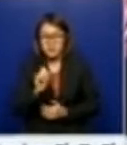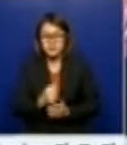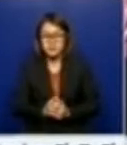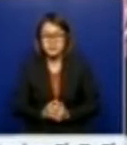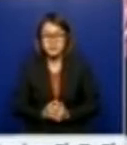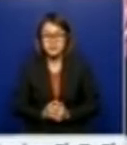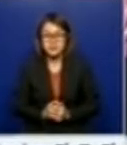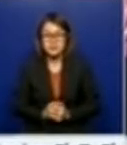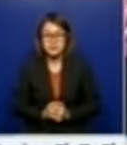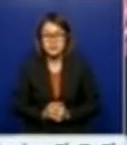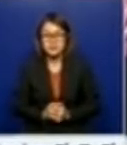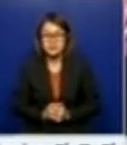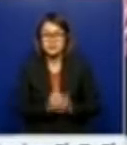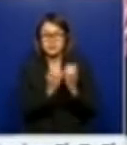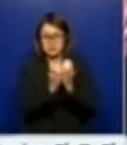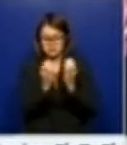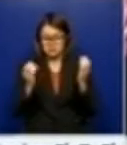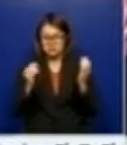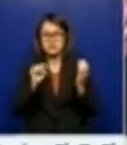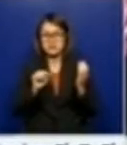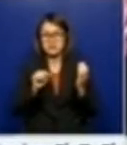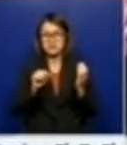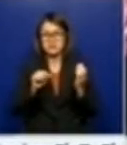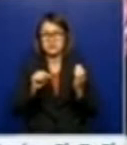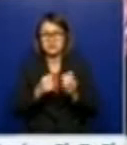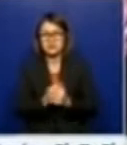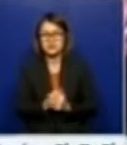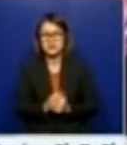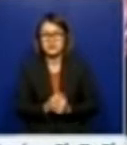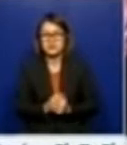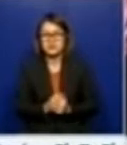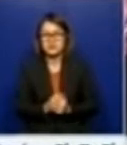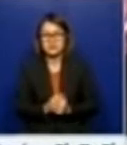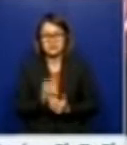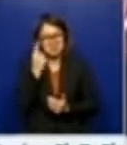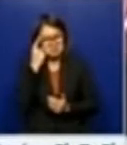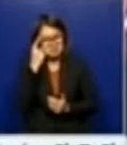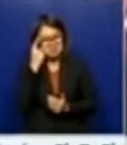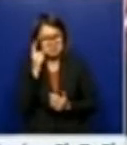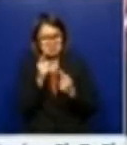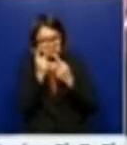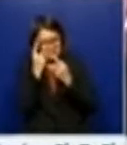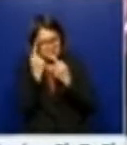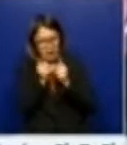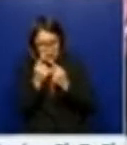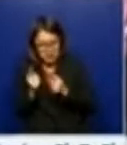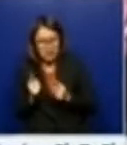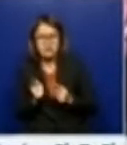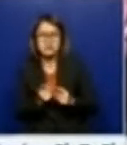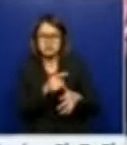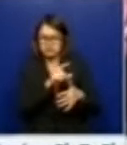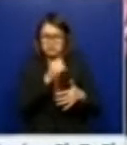ารัฐธรรมนูญฉบับนี้เนี่ยไม่ได้แปลว่าผมจะไม่เห็นด้วยทุกมาตราบางเรื่องอาจจ